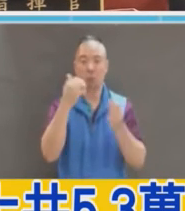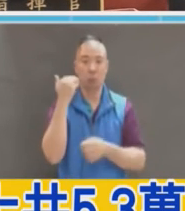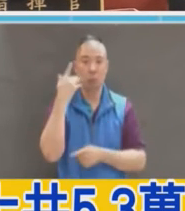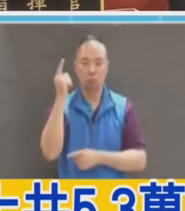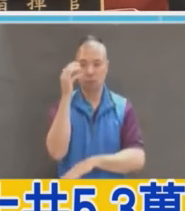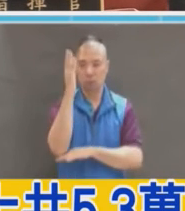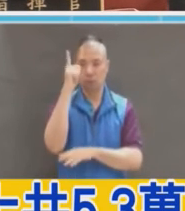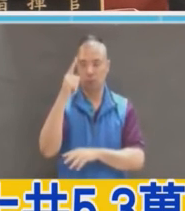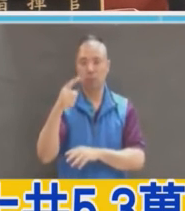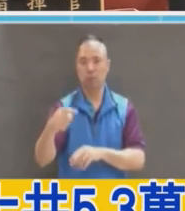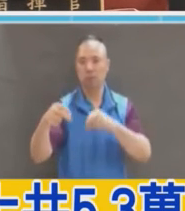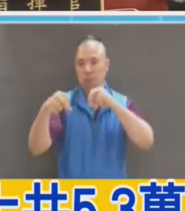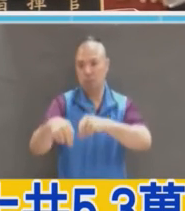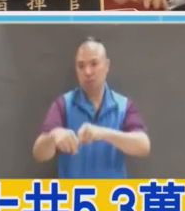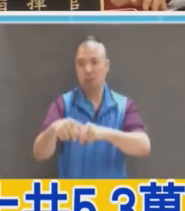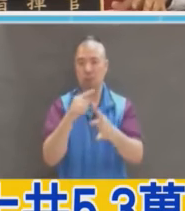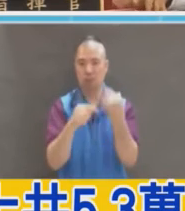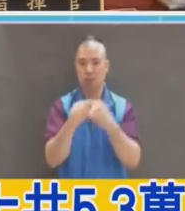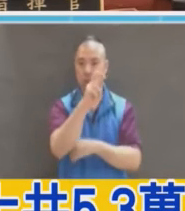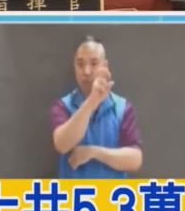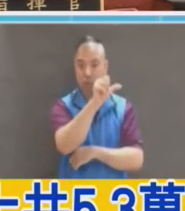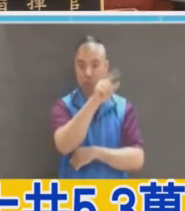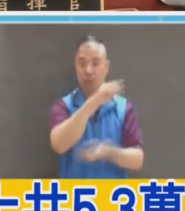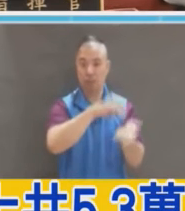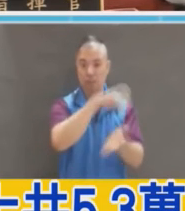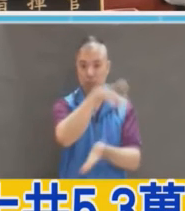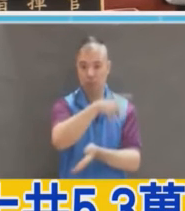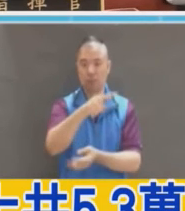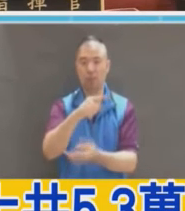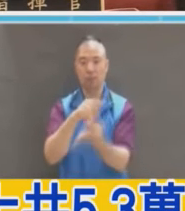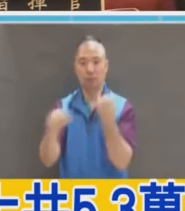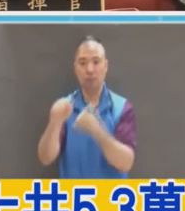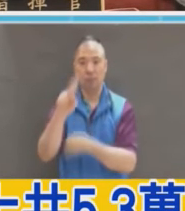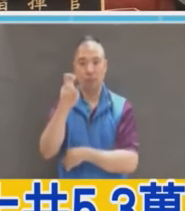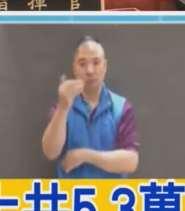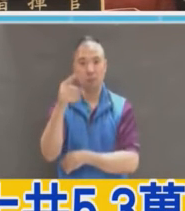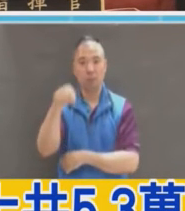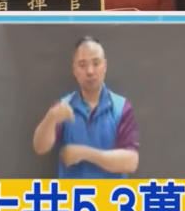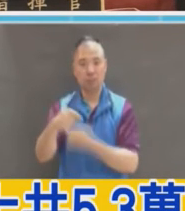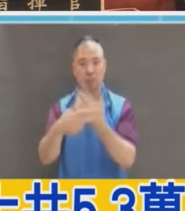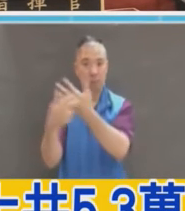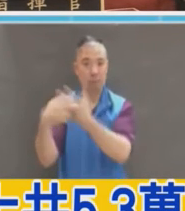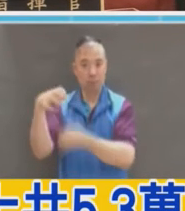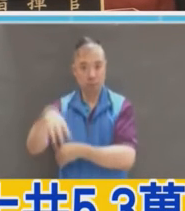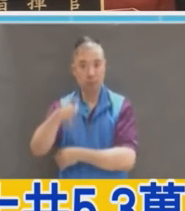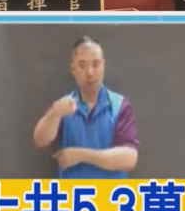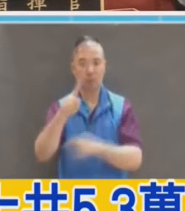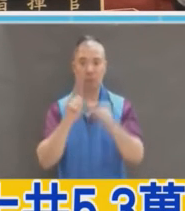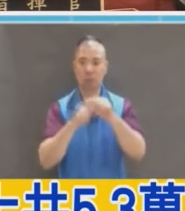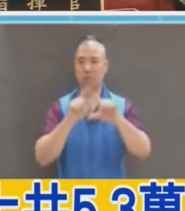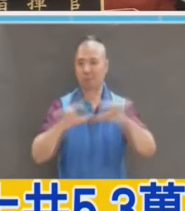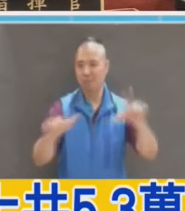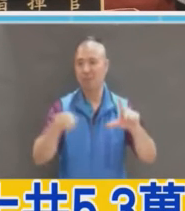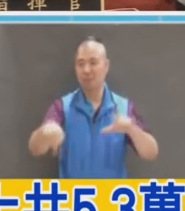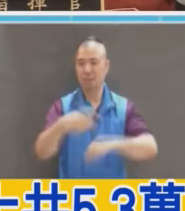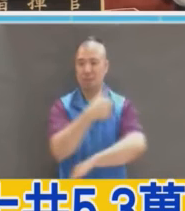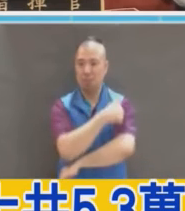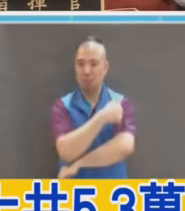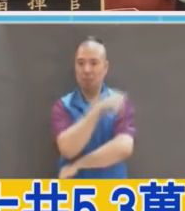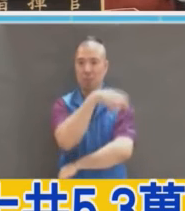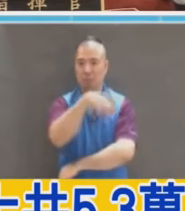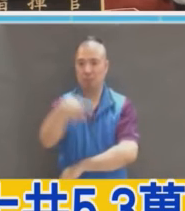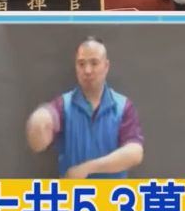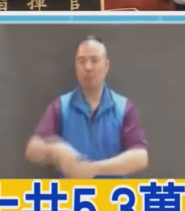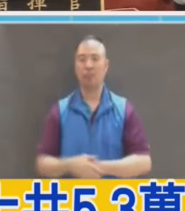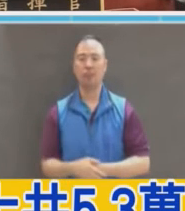在籍的长者一定打得到，所以大家不要急，我们会好好的做好分配，只要大